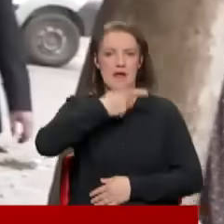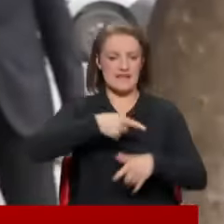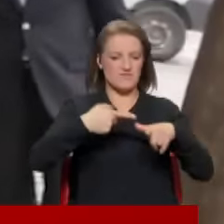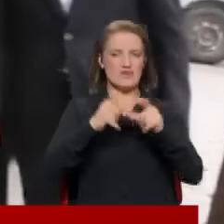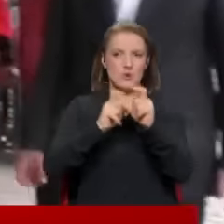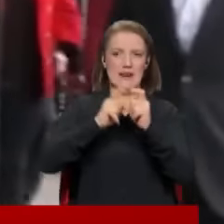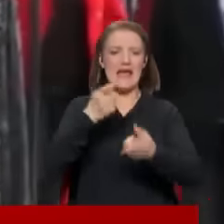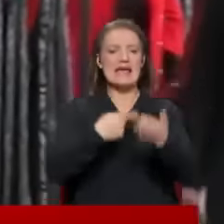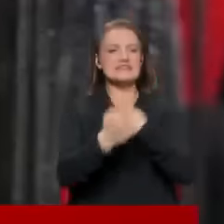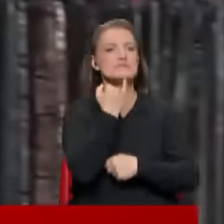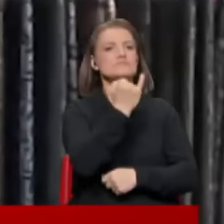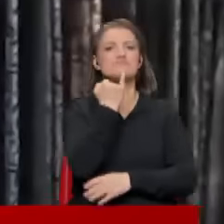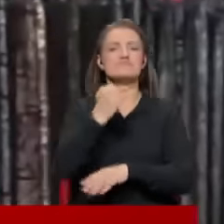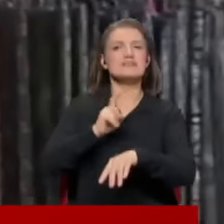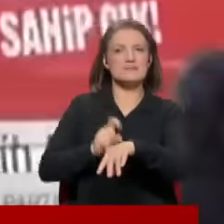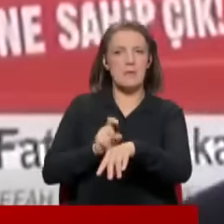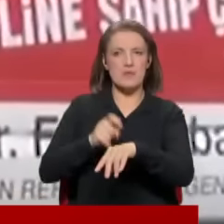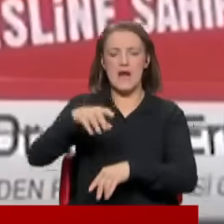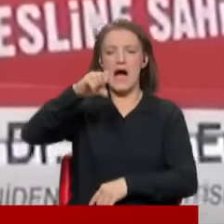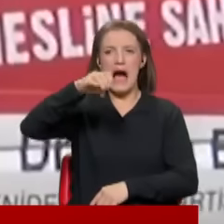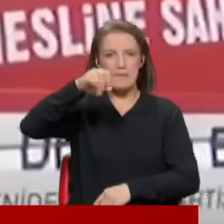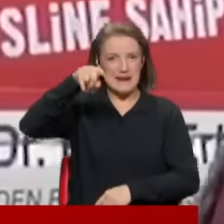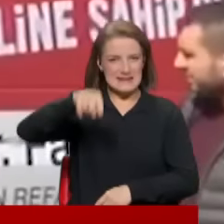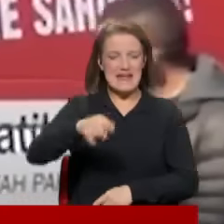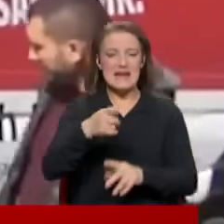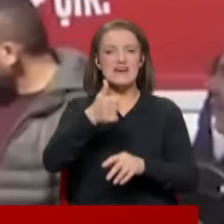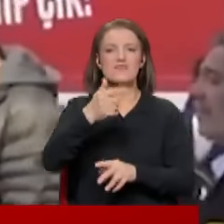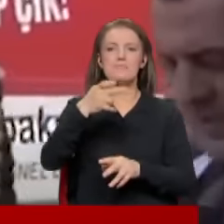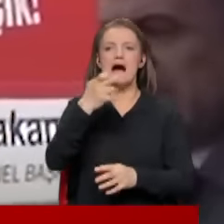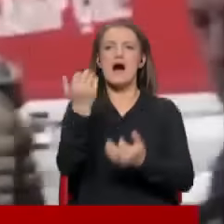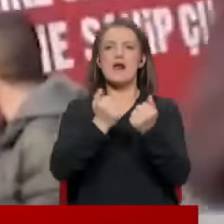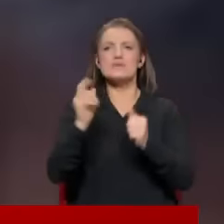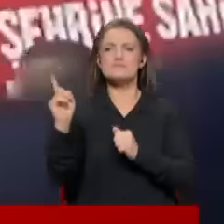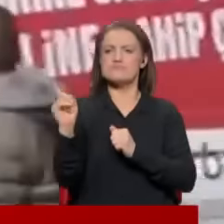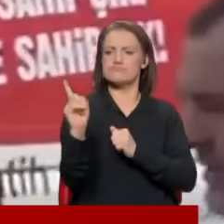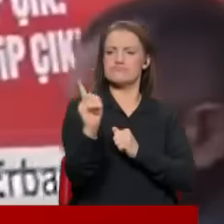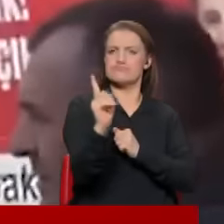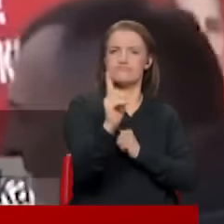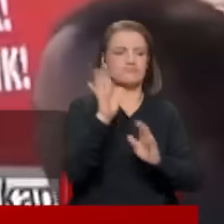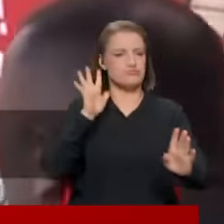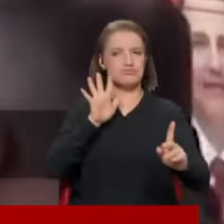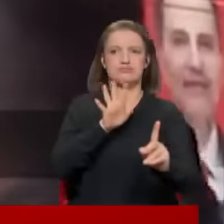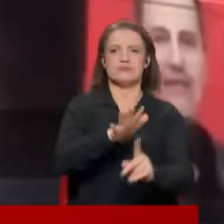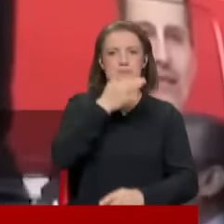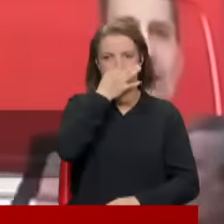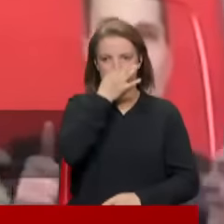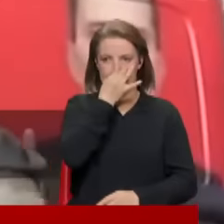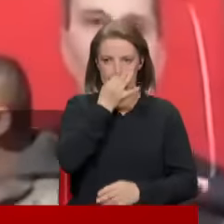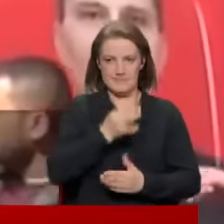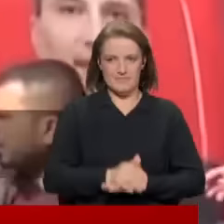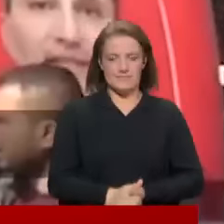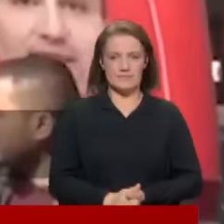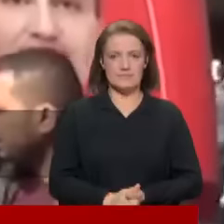Görgel'in esnaf ziyareti sırasında AK Partililer Yeniden Refah Partisi'nin seçim aracına müdahale etti.